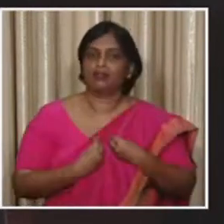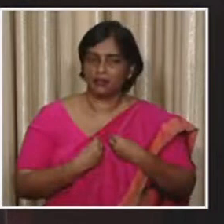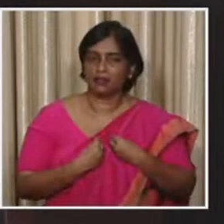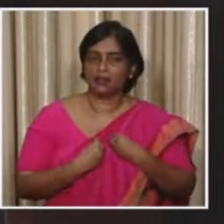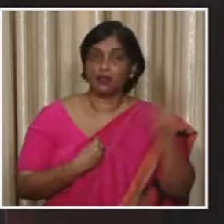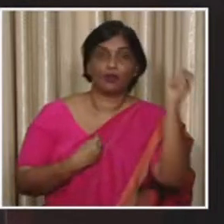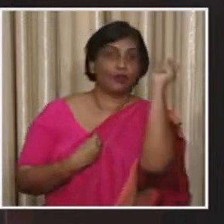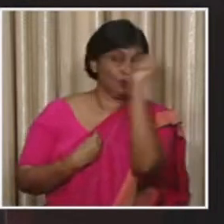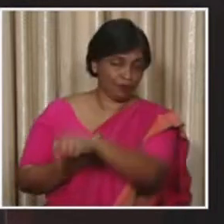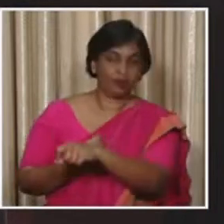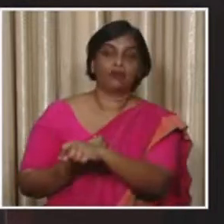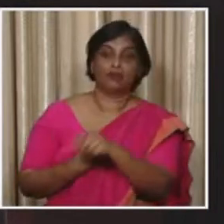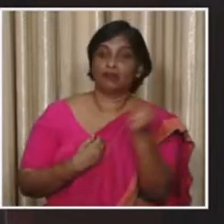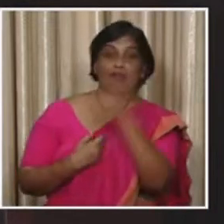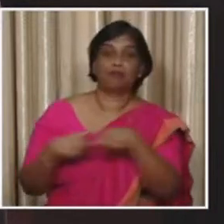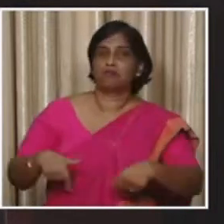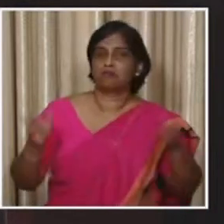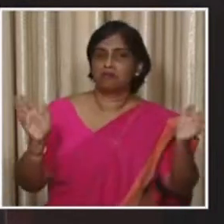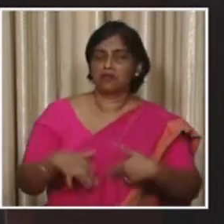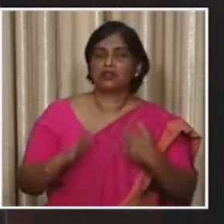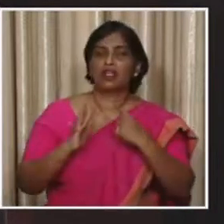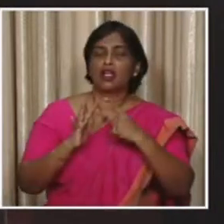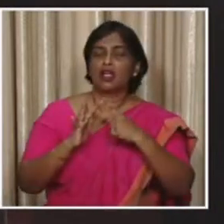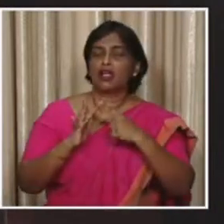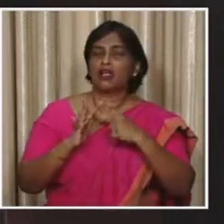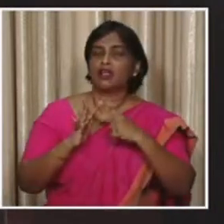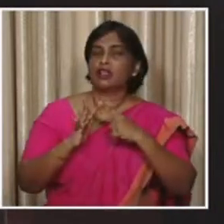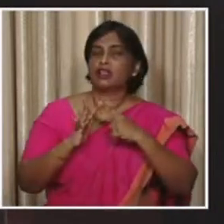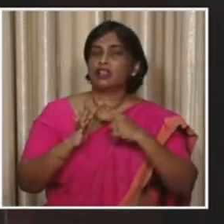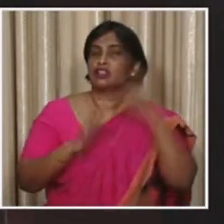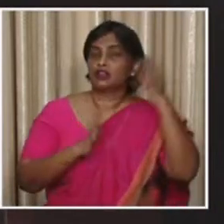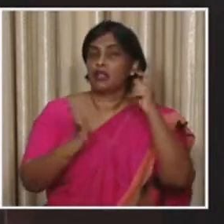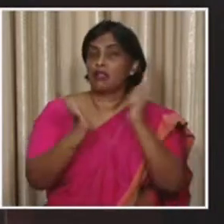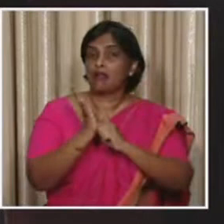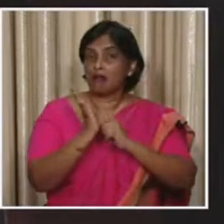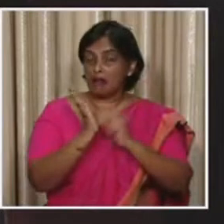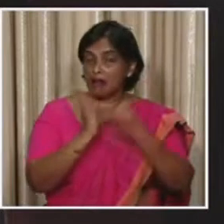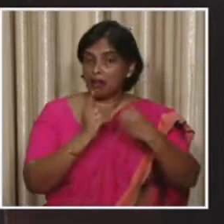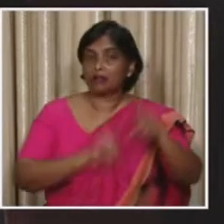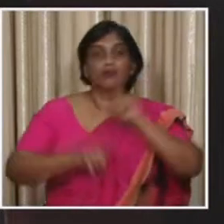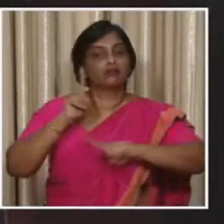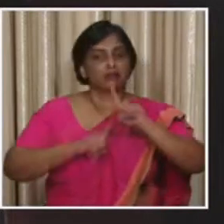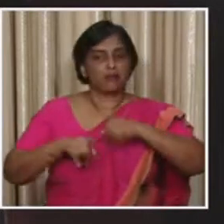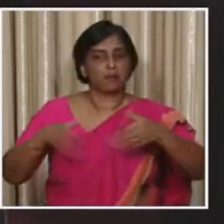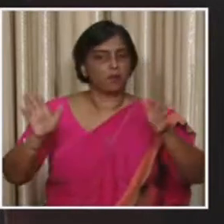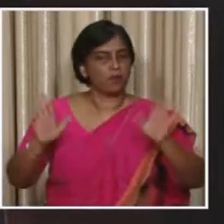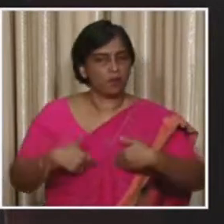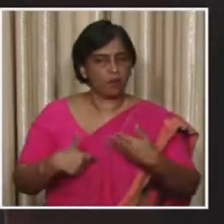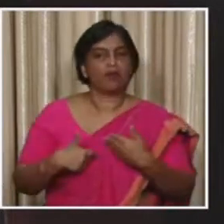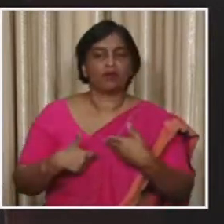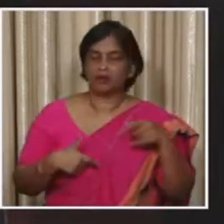ඔබතුමා කියලා තියෙනවා තවමත් ජාත්‍යන්තර ස්වෛරී බැනුම්කර හිමියන් සමග සාකච්ඡා පවතින නිසා